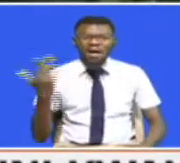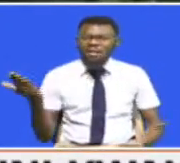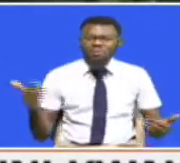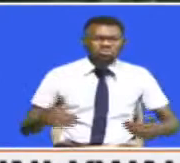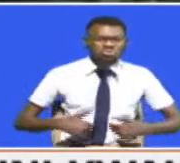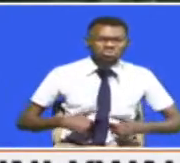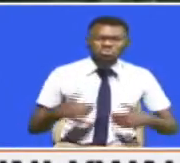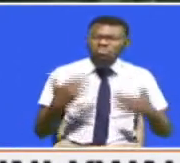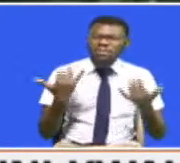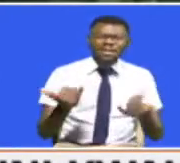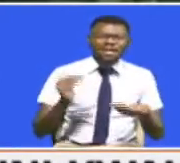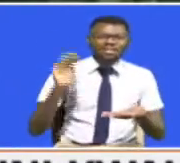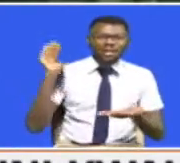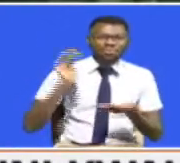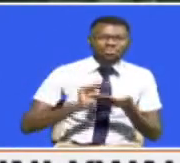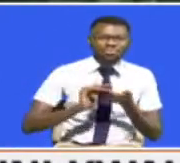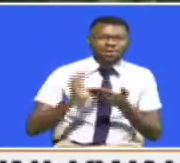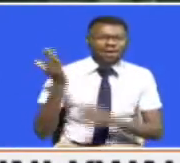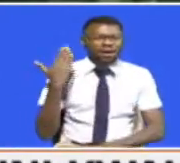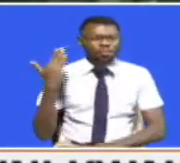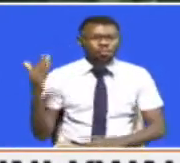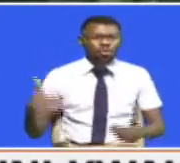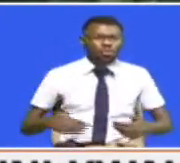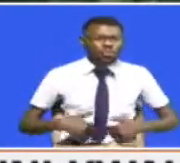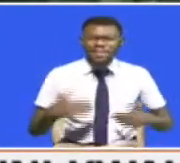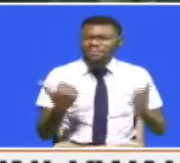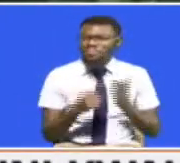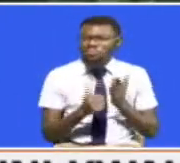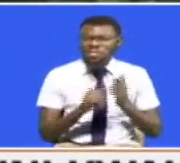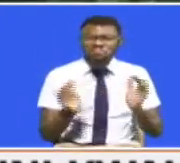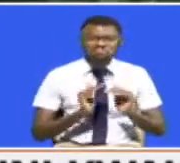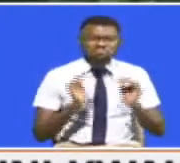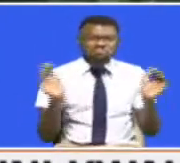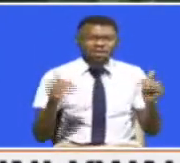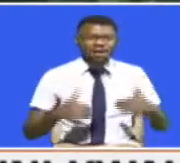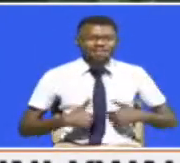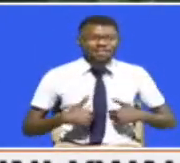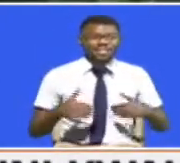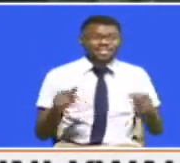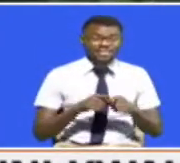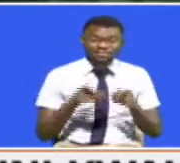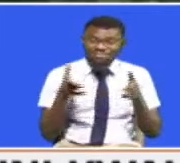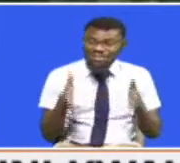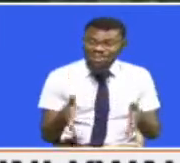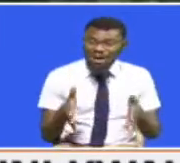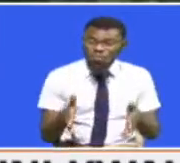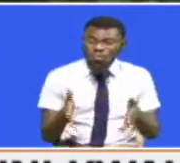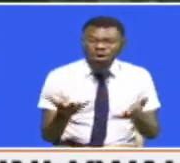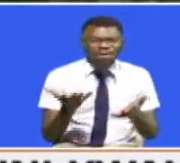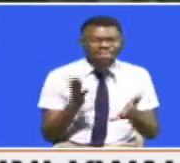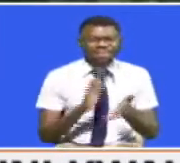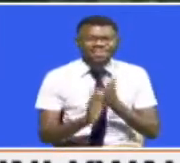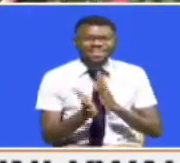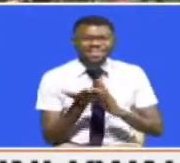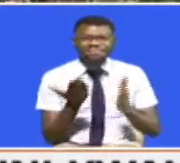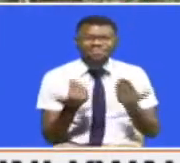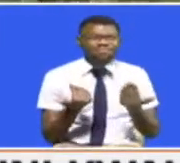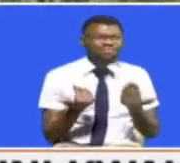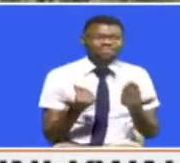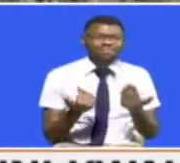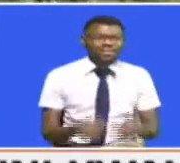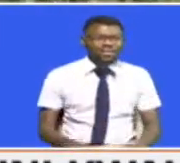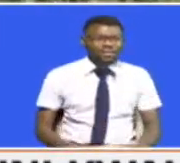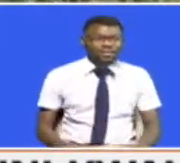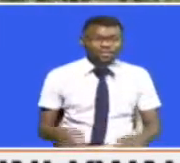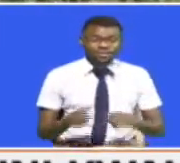kweli, vijana walikuwa nazo wanazipromosha zikiwa changa, na kadhalika kuku walikuwa habaki nyumbani, hata mbuzi walikuwa wanaenda. Na sisi